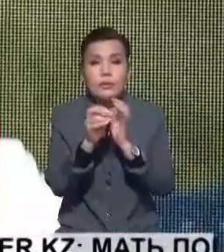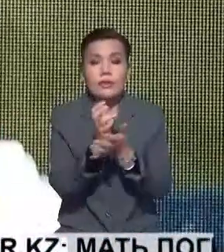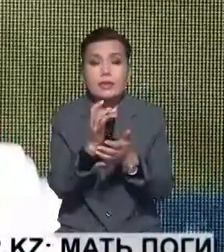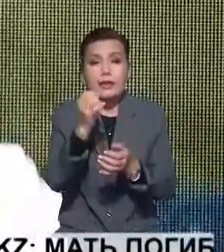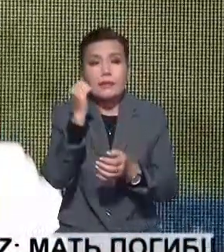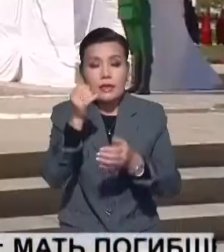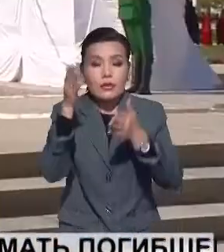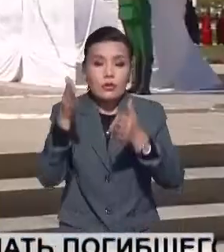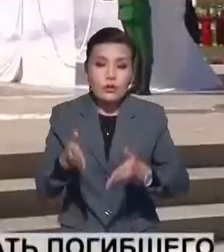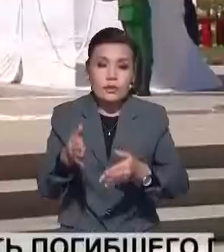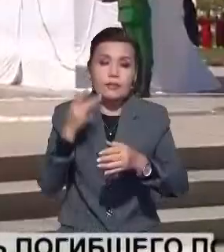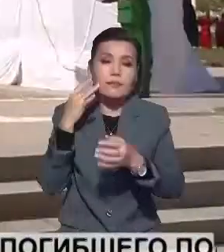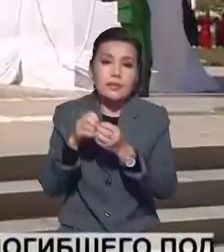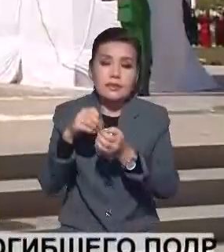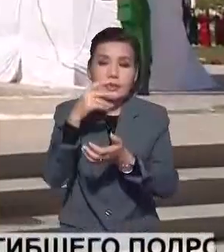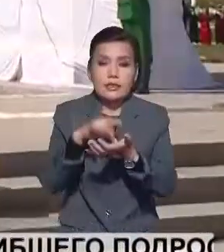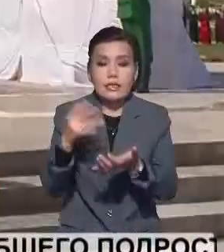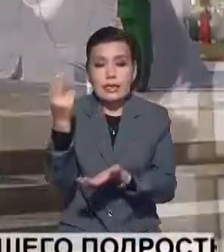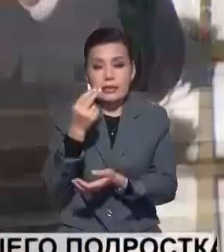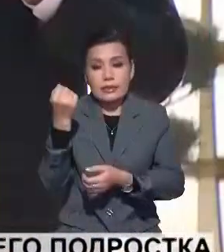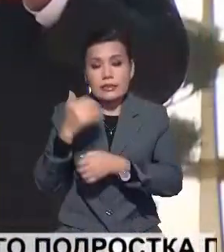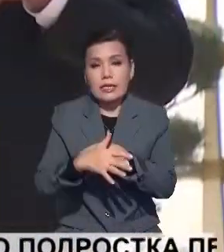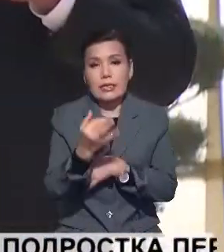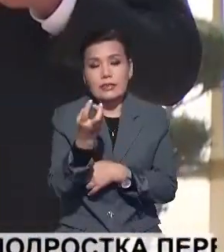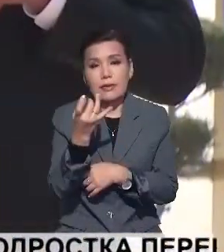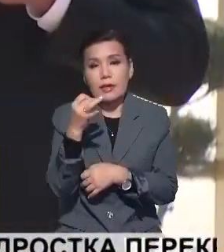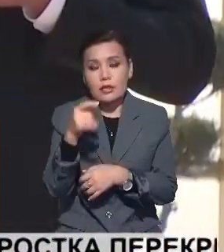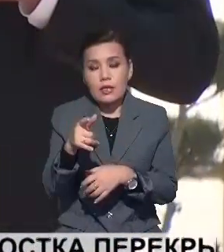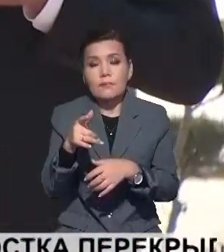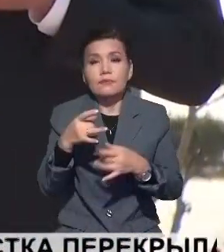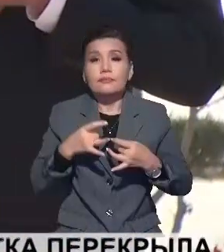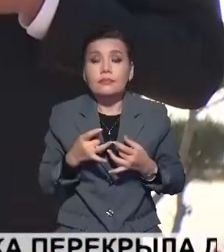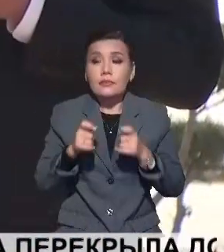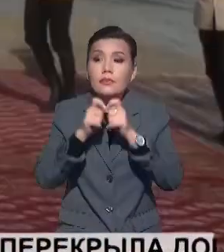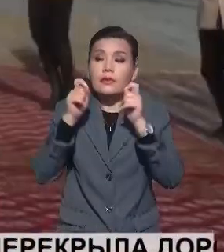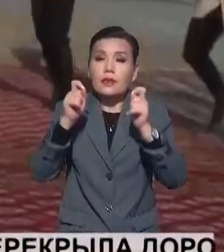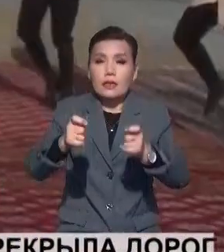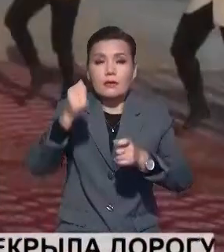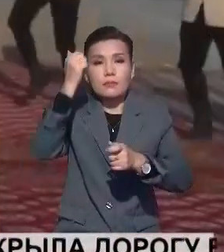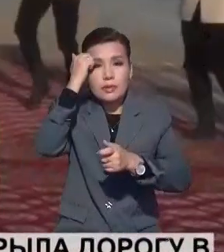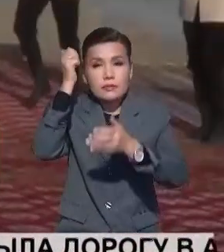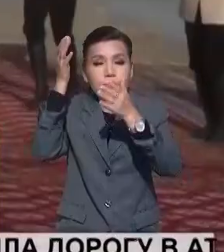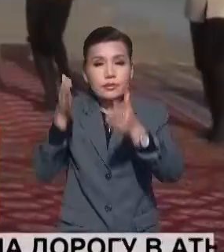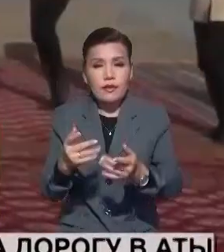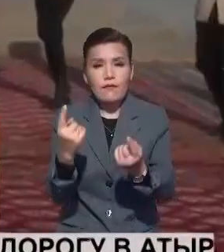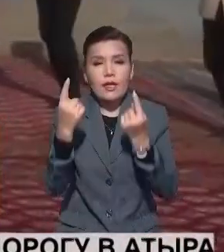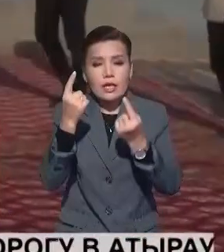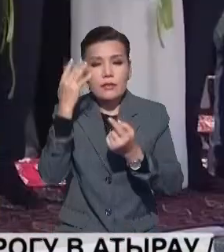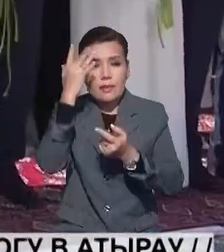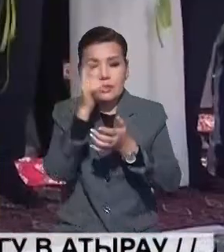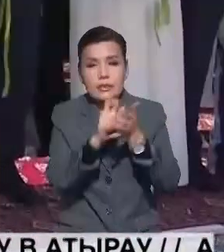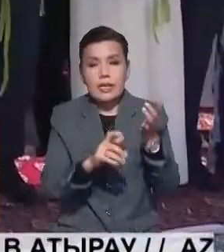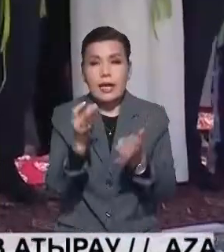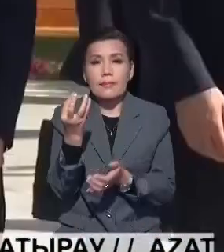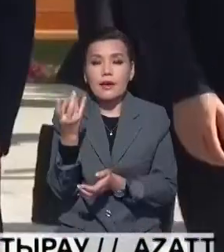памятник установлен и в Астане а накануне в центре Ашхабада состоялась торжественная церемония открытия монумента Великому казахскому мыслителю